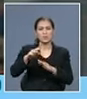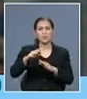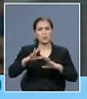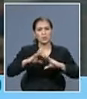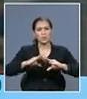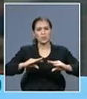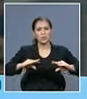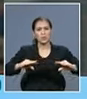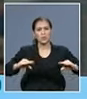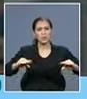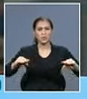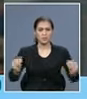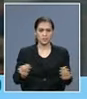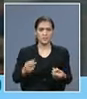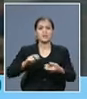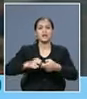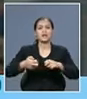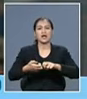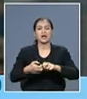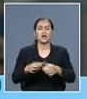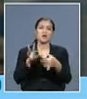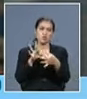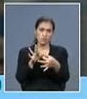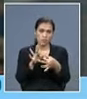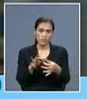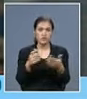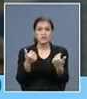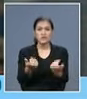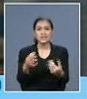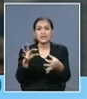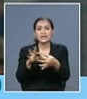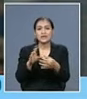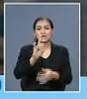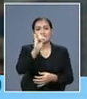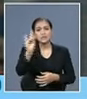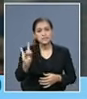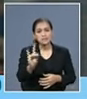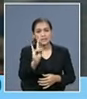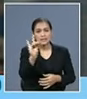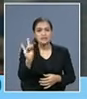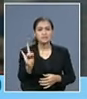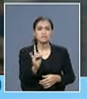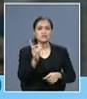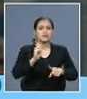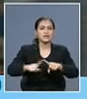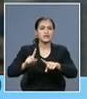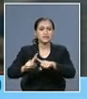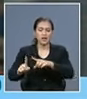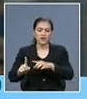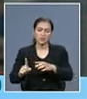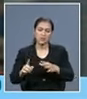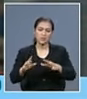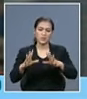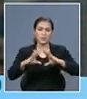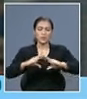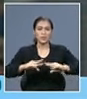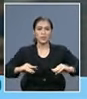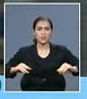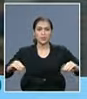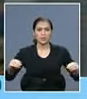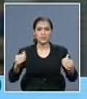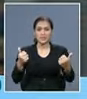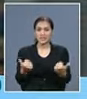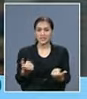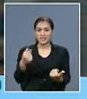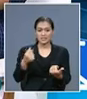ขาดแคลนแล้วนะคะอีกสิ่งหนึ่งก็คือเรื่องของสัตว์ป่าค่ะของบ้านเราเองเนี่ยก็เสี่ยงในเรื่องของการสูญพันธุ์นะคะฉะนั้นเขาก็มีการ